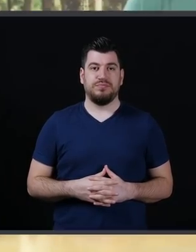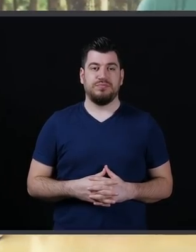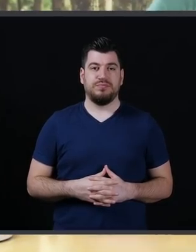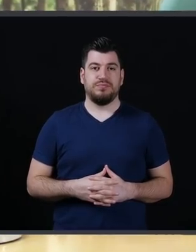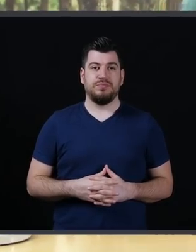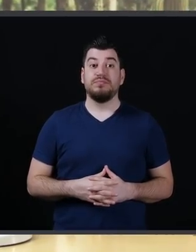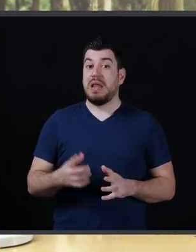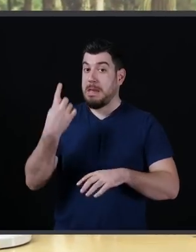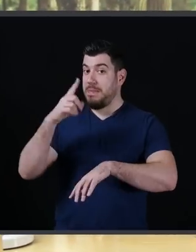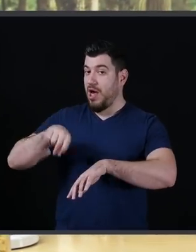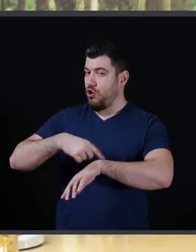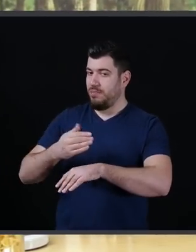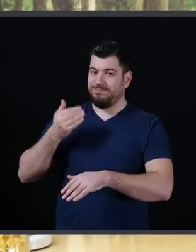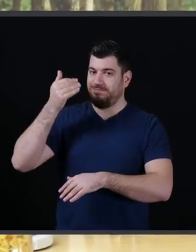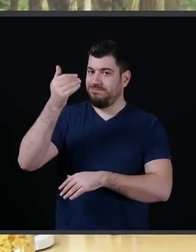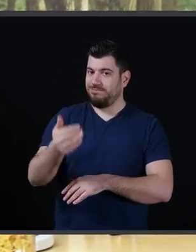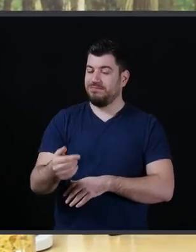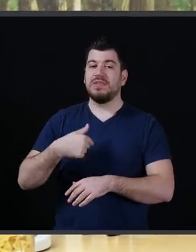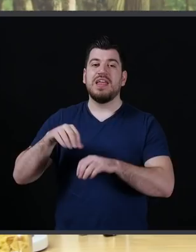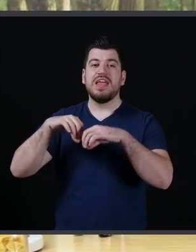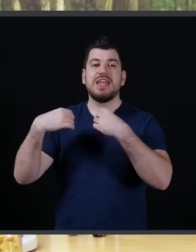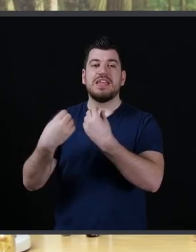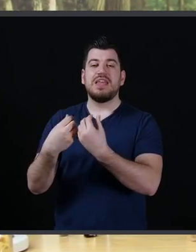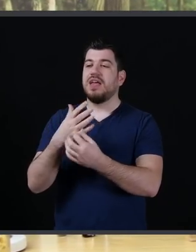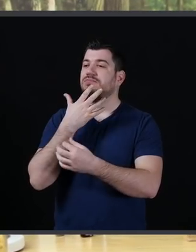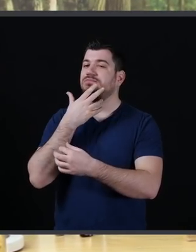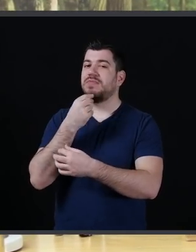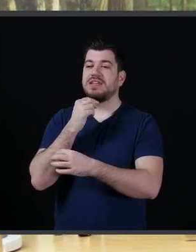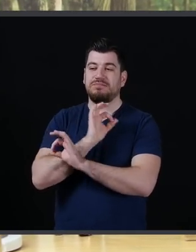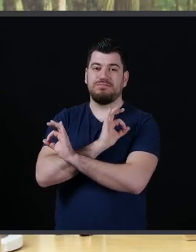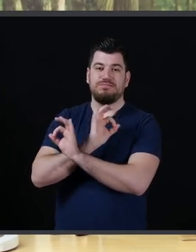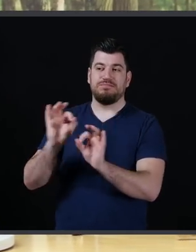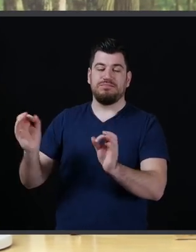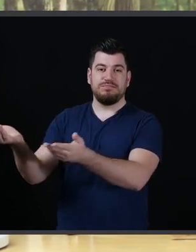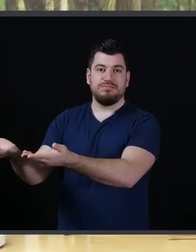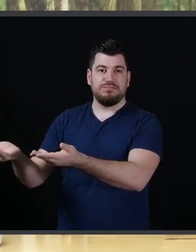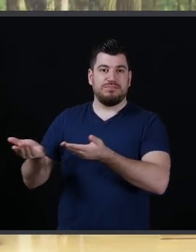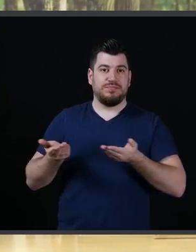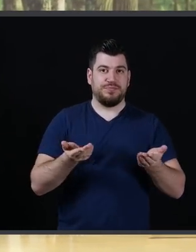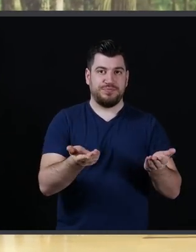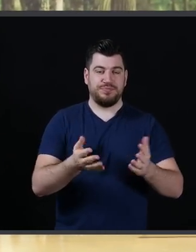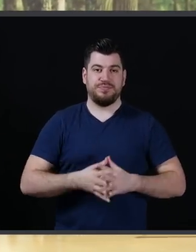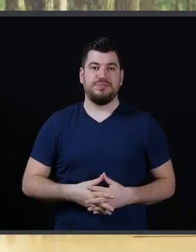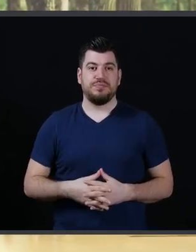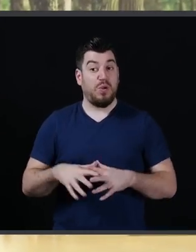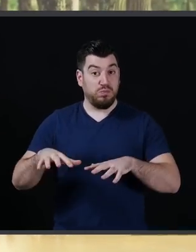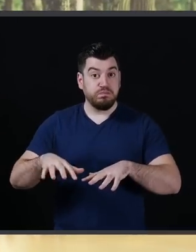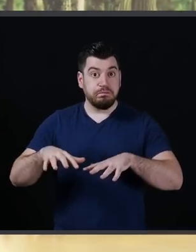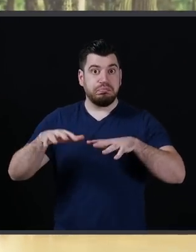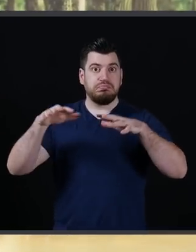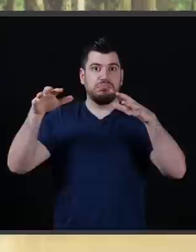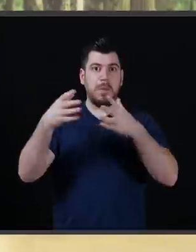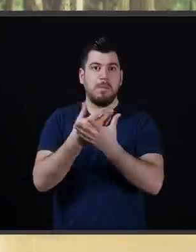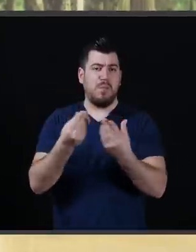Μετά από μία ώρα το κέικ μας είναι σίγουρα έτοιμο Έχει φουσκώσει